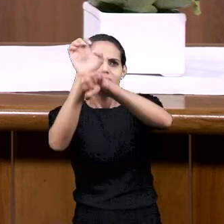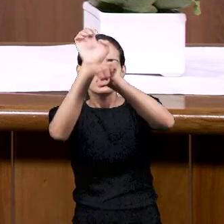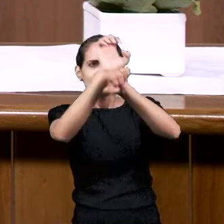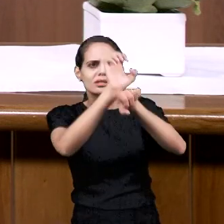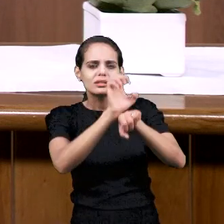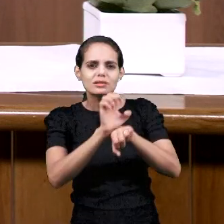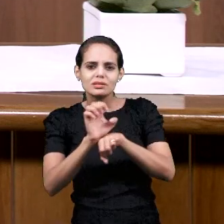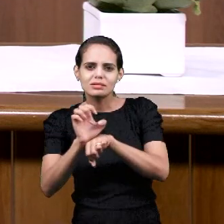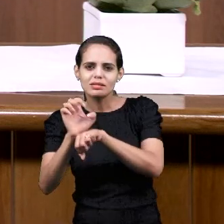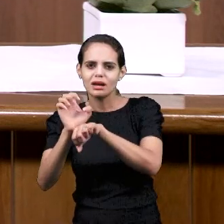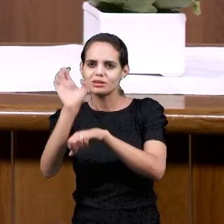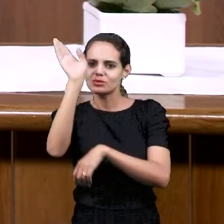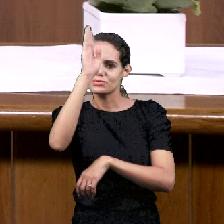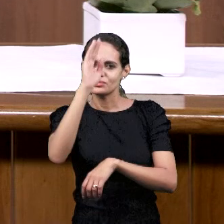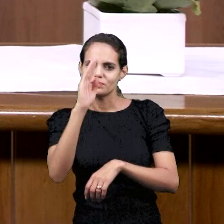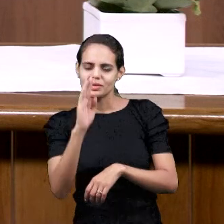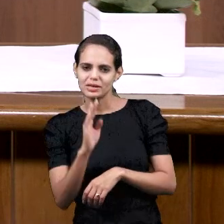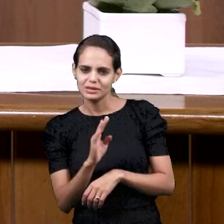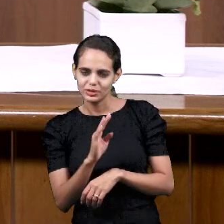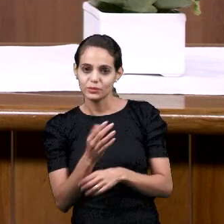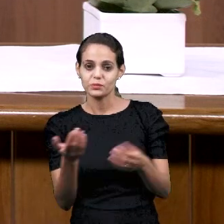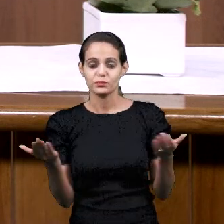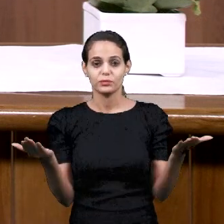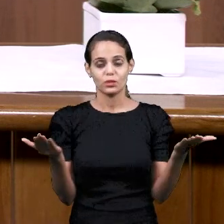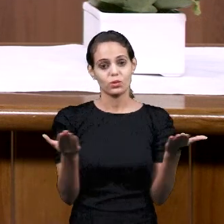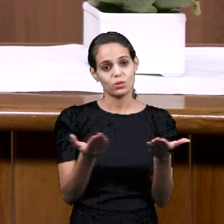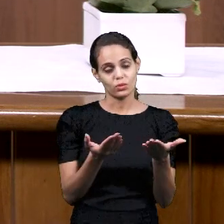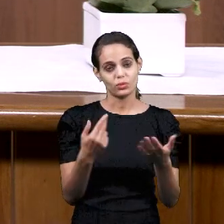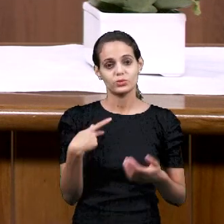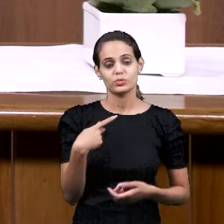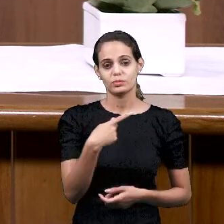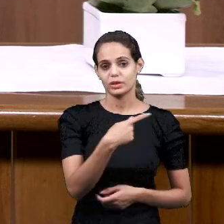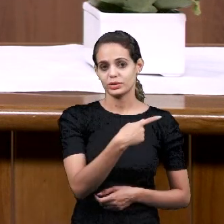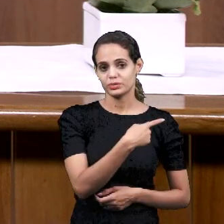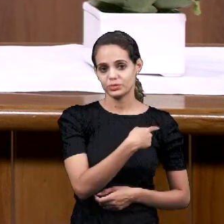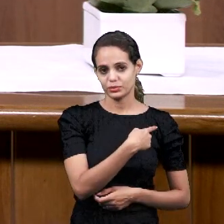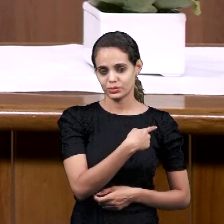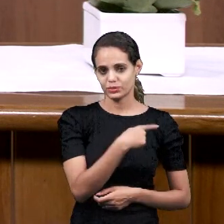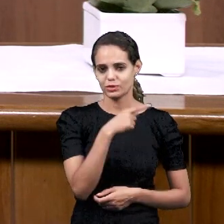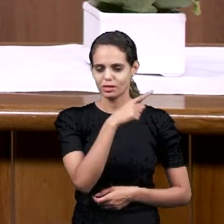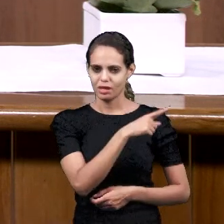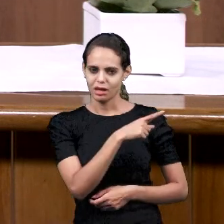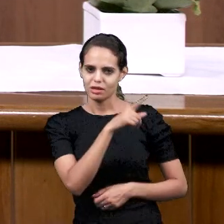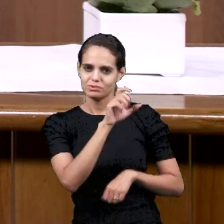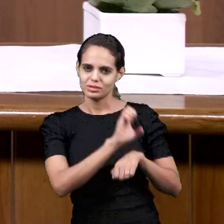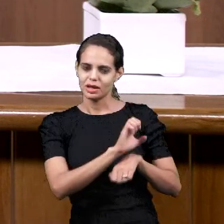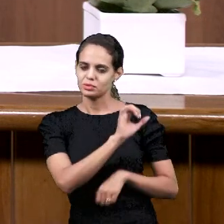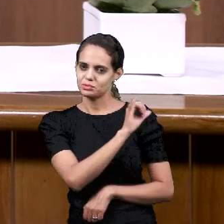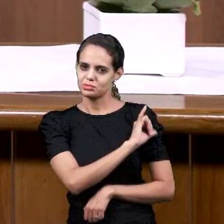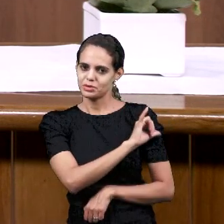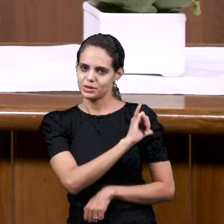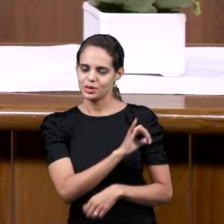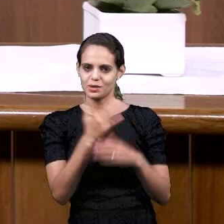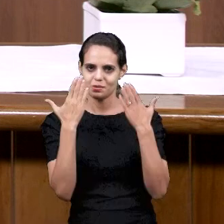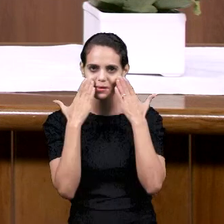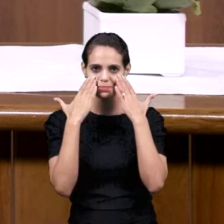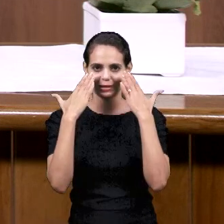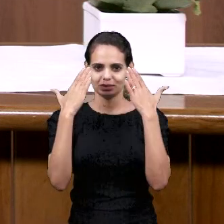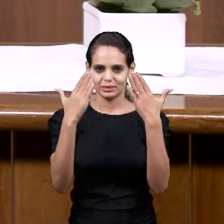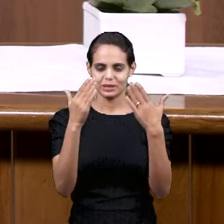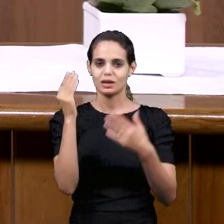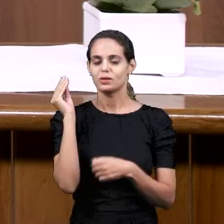de ce projet. Aujourd'hui, c'est le pasteur Walter Babo, Rio de Janeiro, qui va conduire cette transmission. Les frères et sœurs